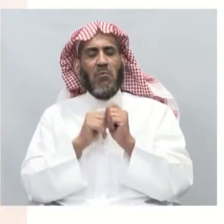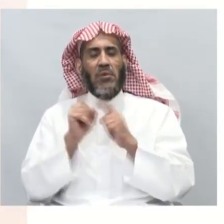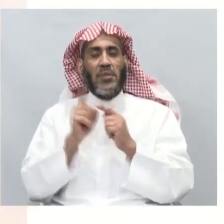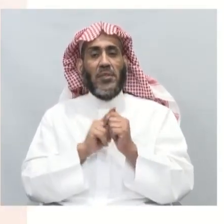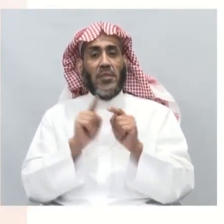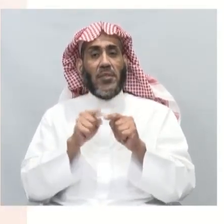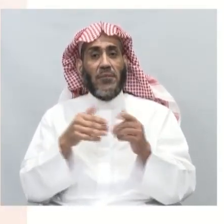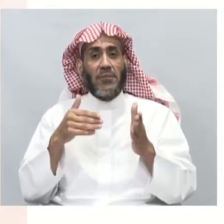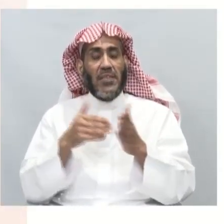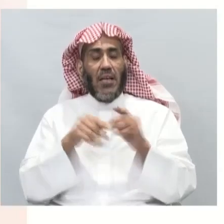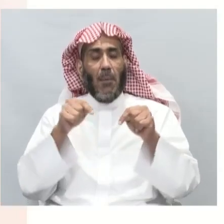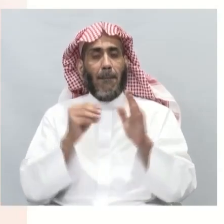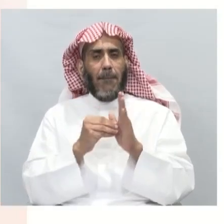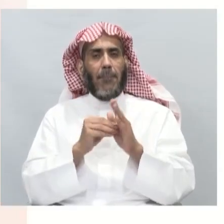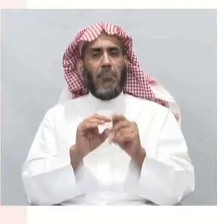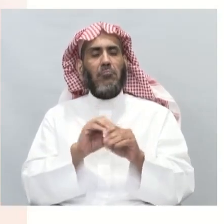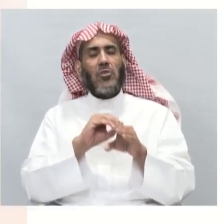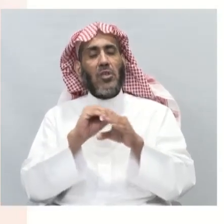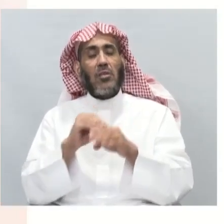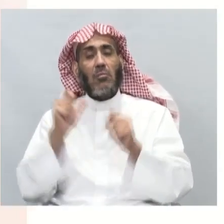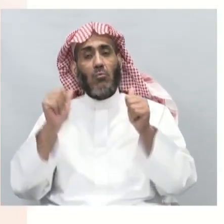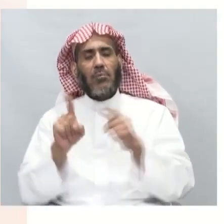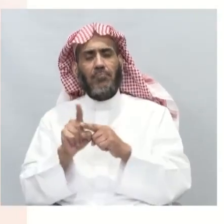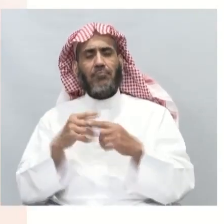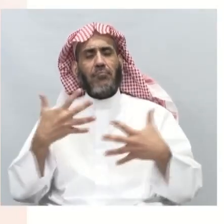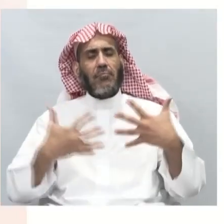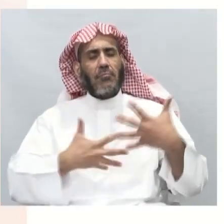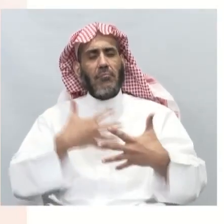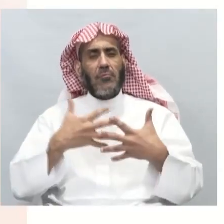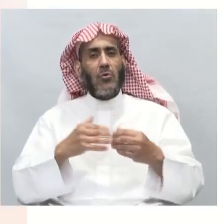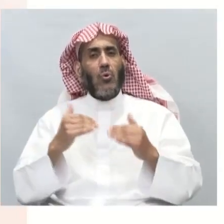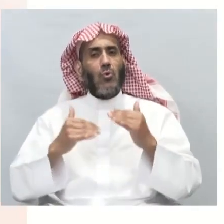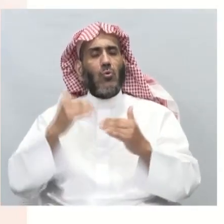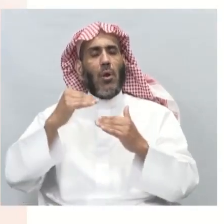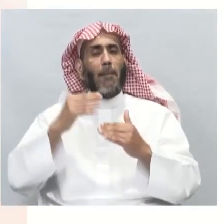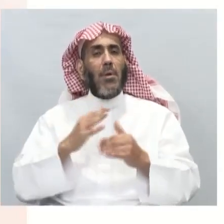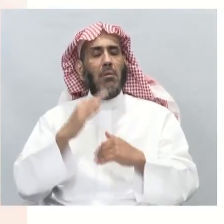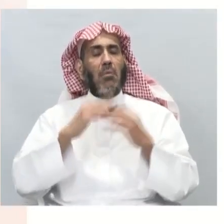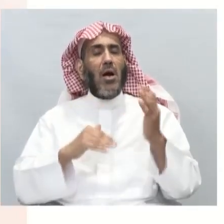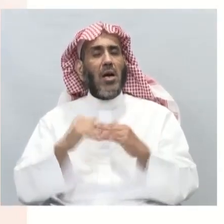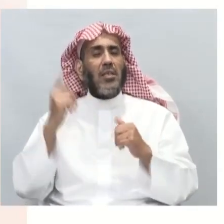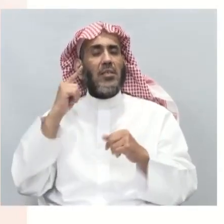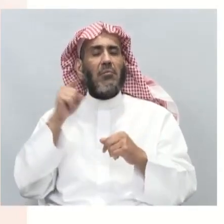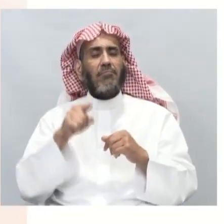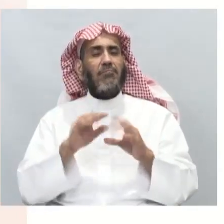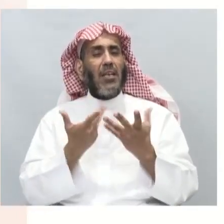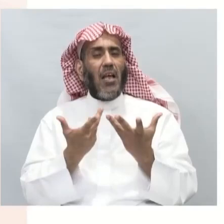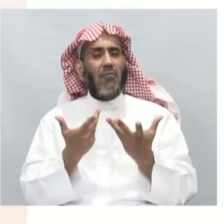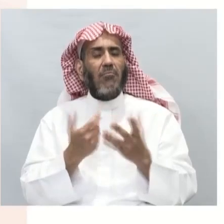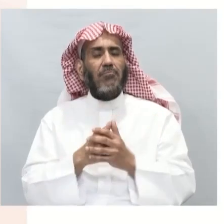اشير اليه في هذا المقرر ارشادات المتعلم قال حاول ان تنمي مهاره الاستماع لديك من خلال